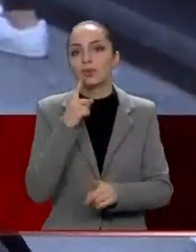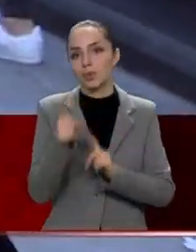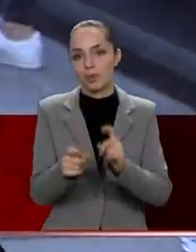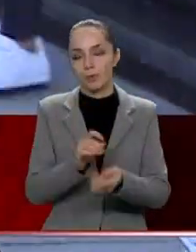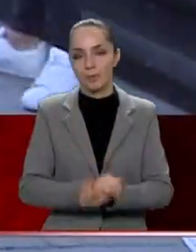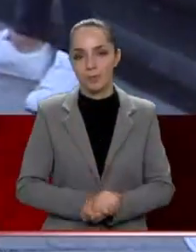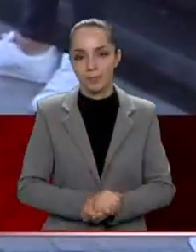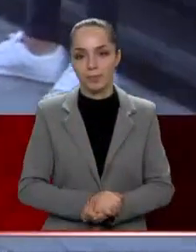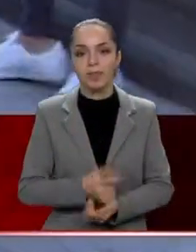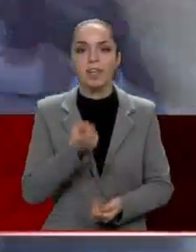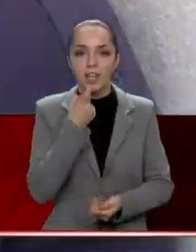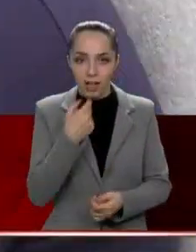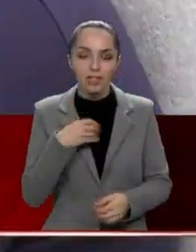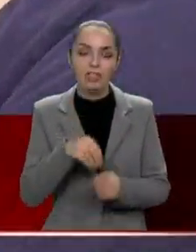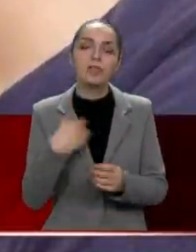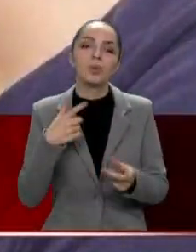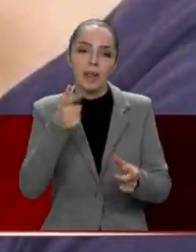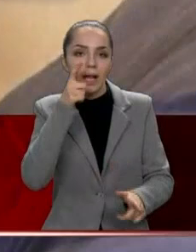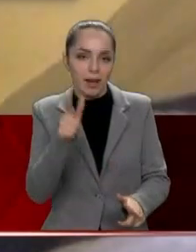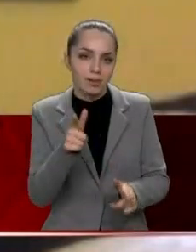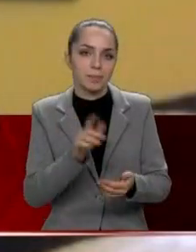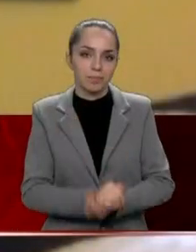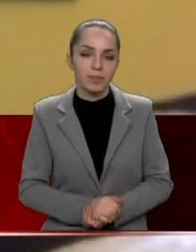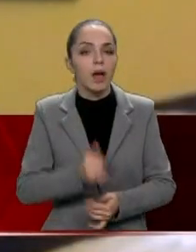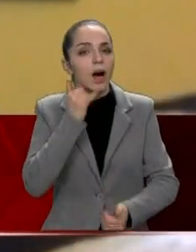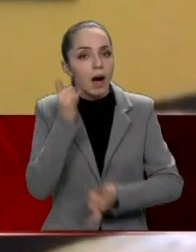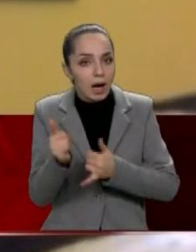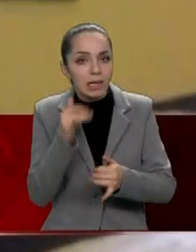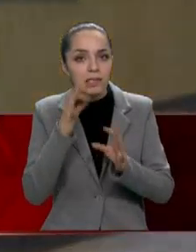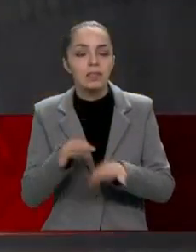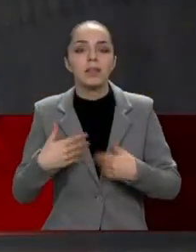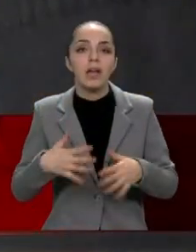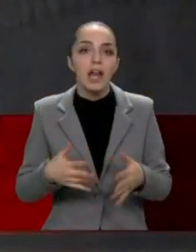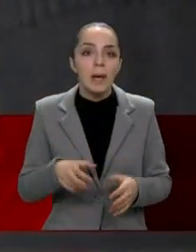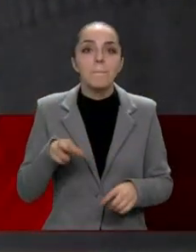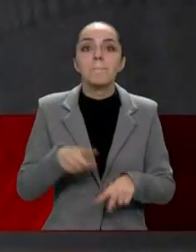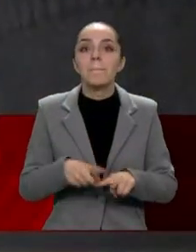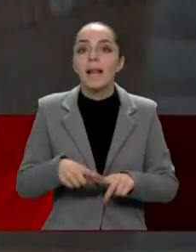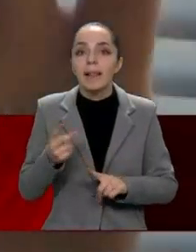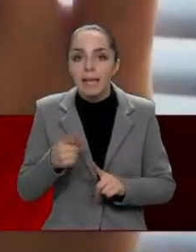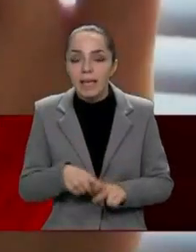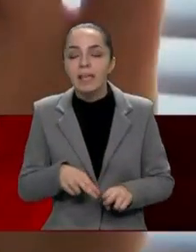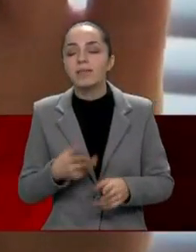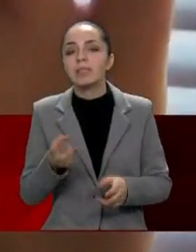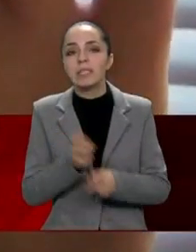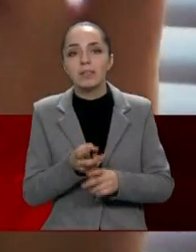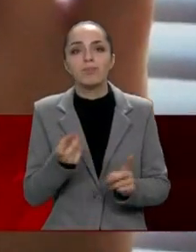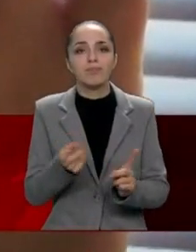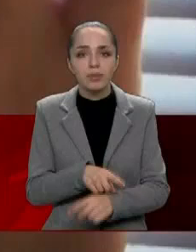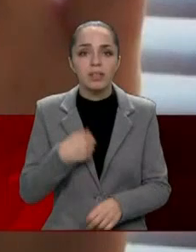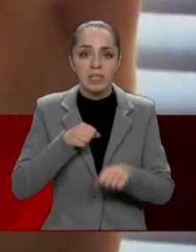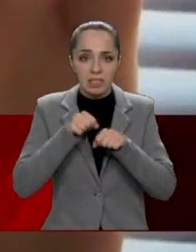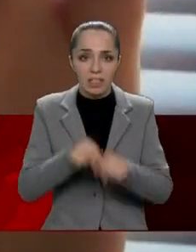daha dikkatli olmam gerekiyor. Arayanlar endişe, panik atak ve depresyondan yakındı. Salgın nedeniyle yaşadığım